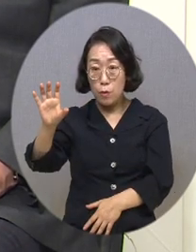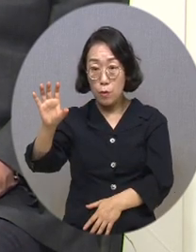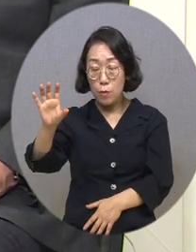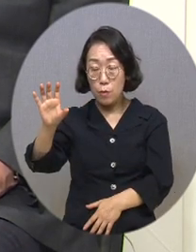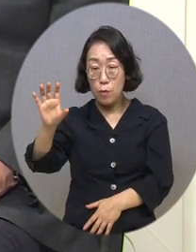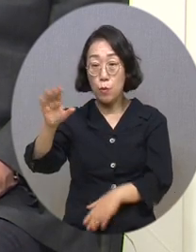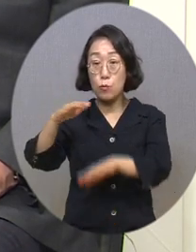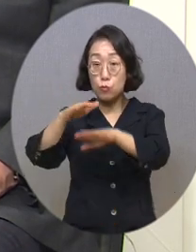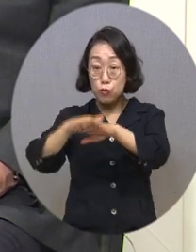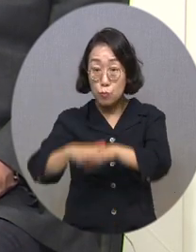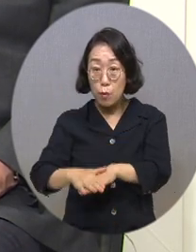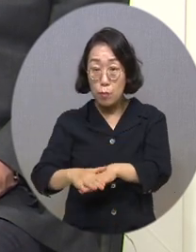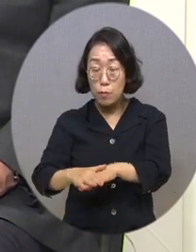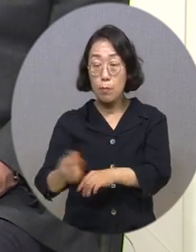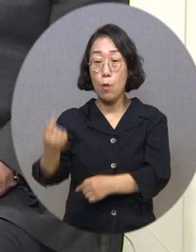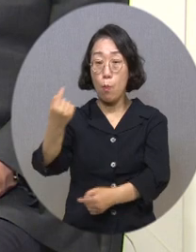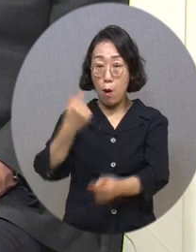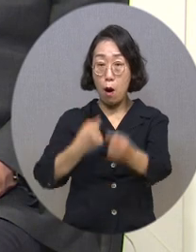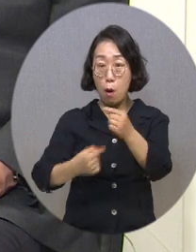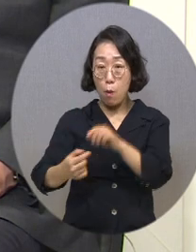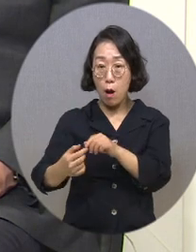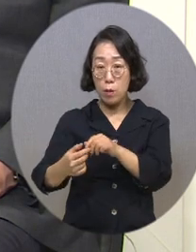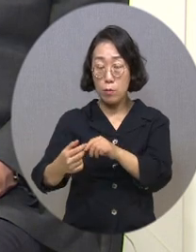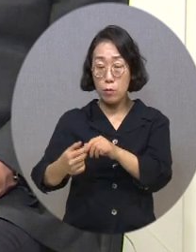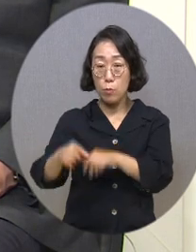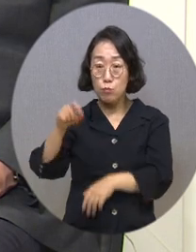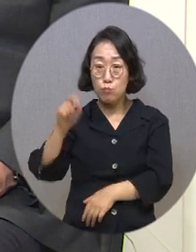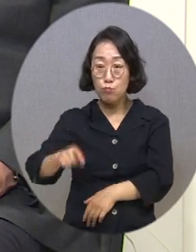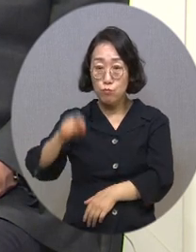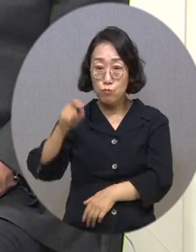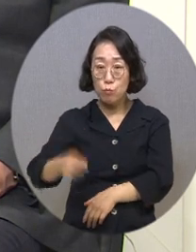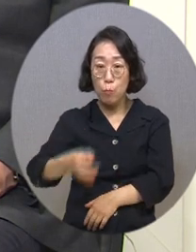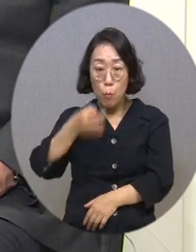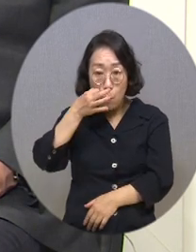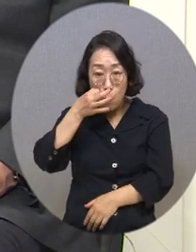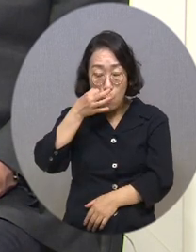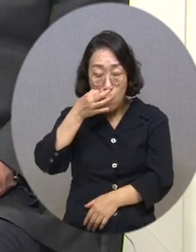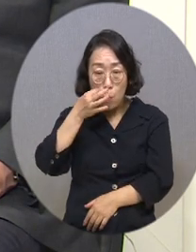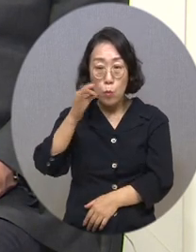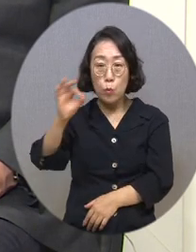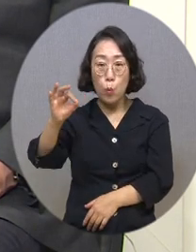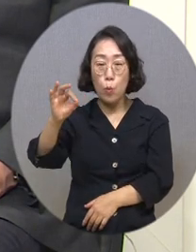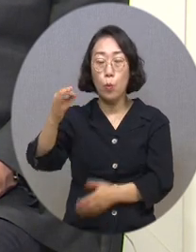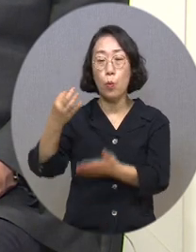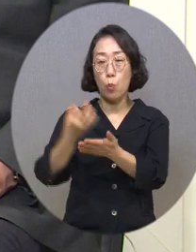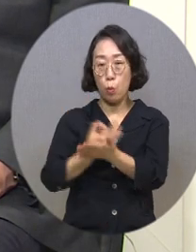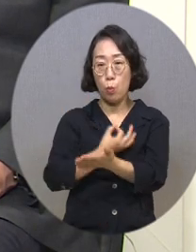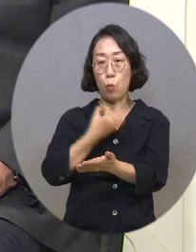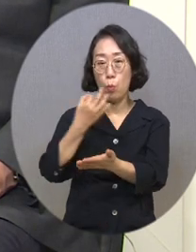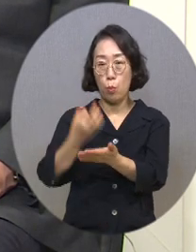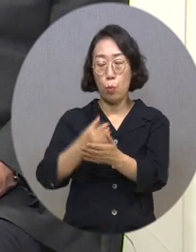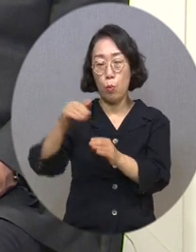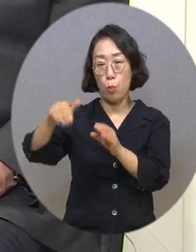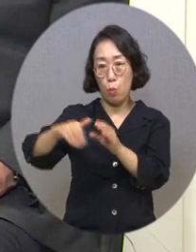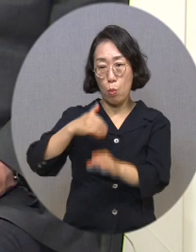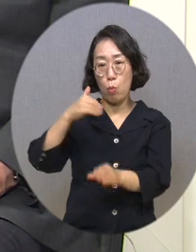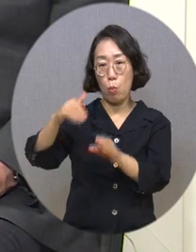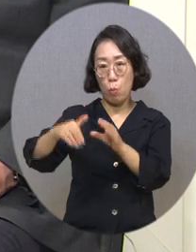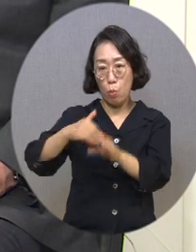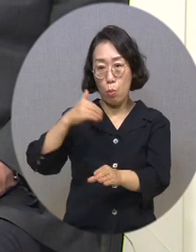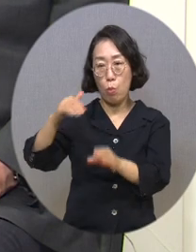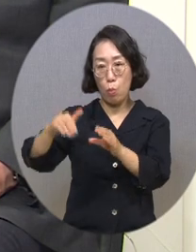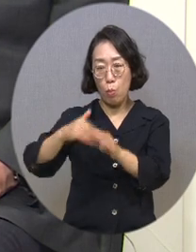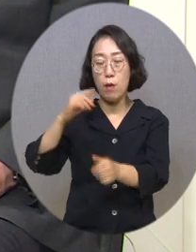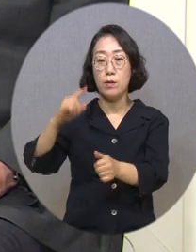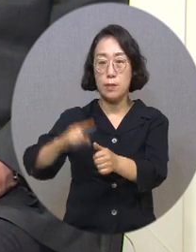남겨놓으면 사람들이 와서 그거를 사는 거죠. 그럼 그 사람들이 볼 때마다 저는 자동화 수익이